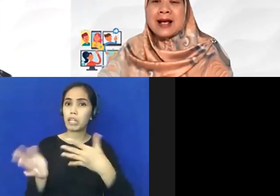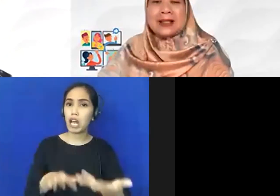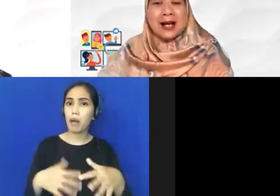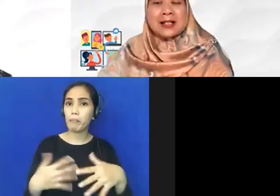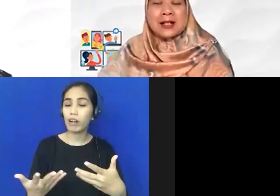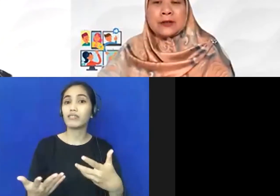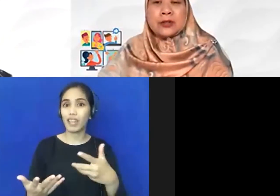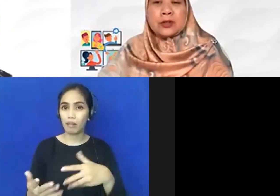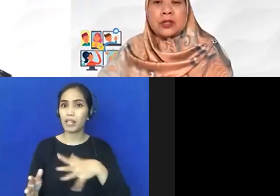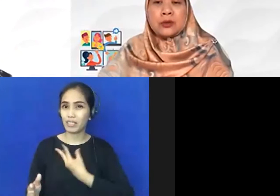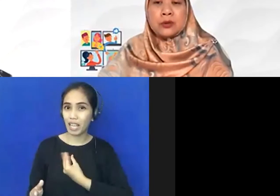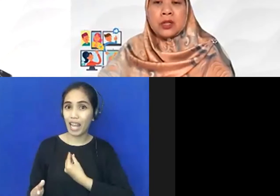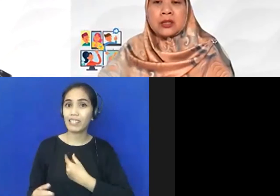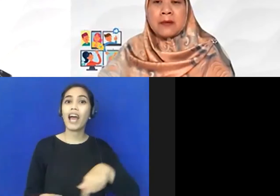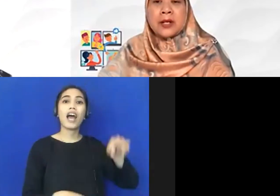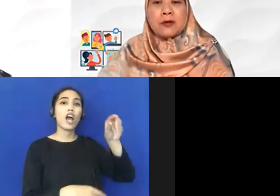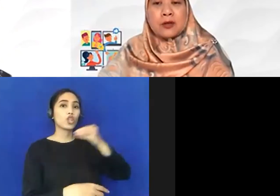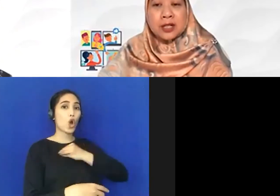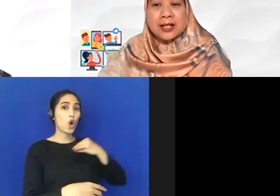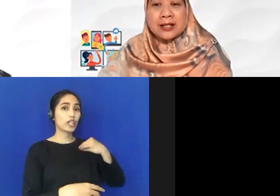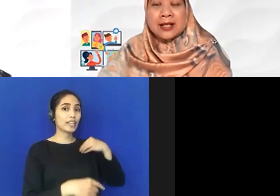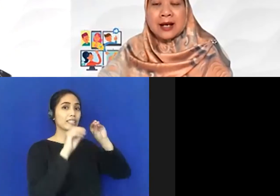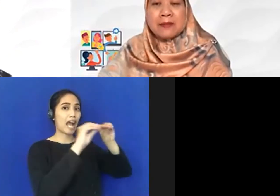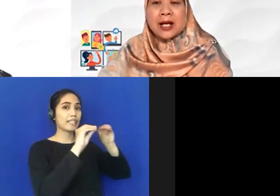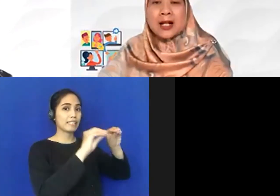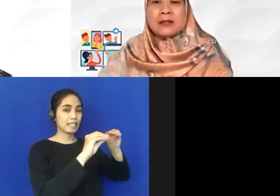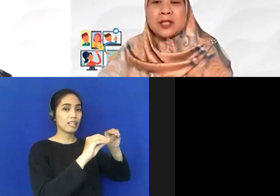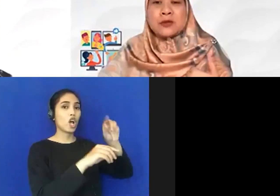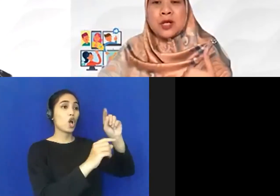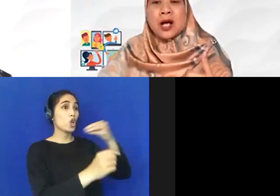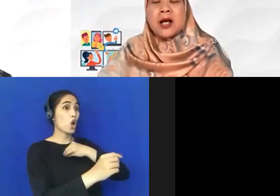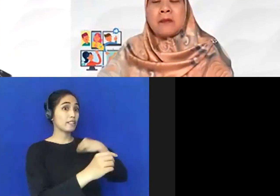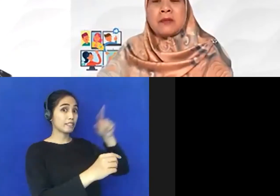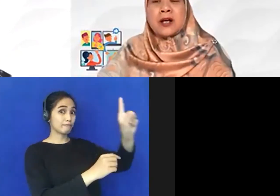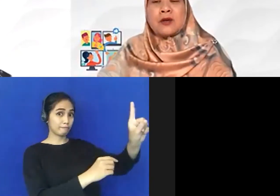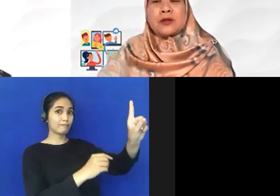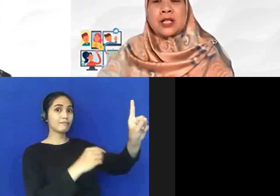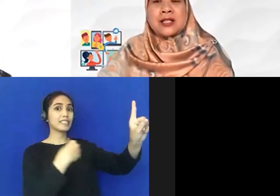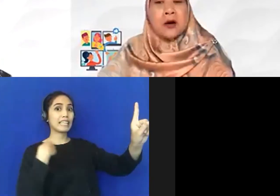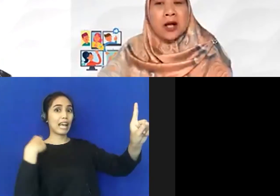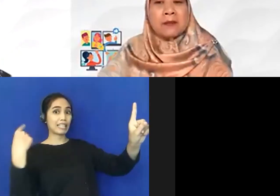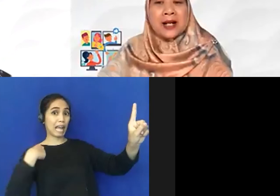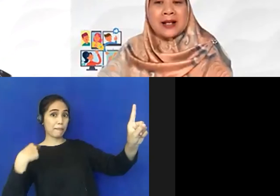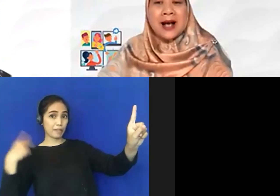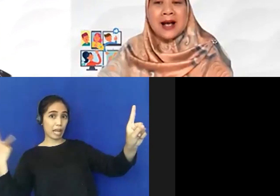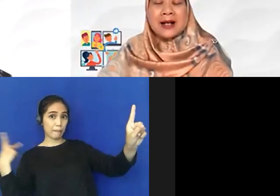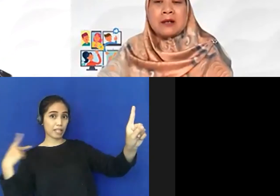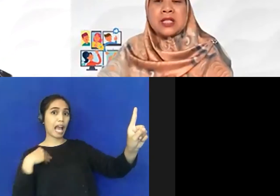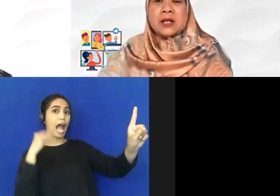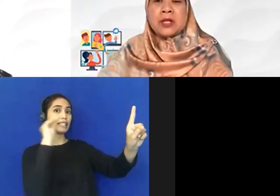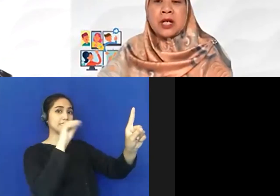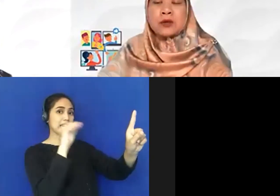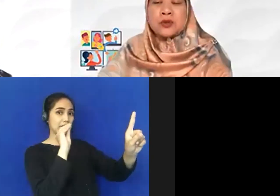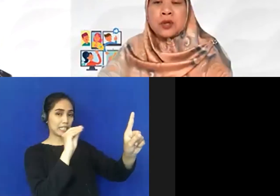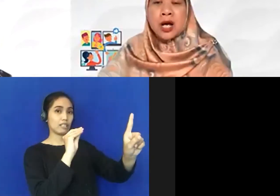Nah, kita ngajarin dokter-dokter itu keterampilan konseling sehingga mereka nanti bisa juga memberikan konsultasi awal paling enggak dan